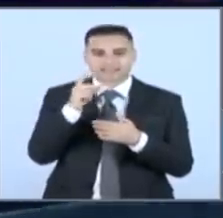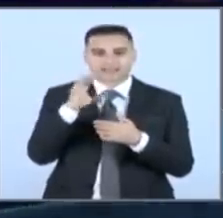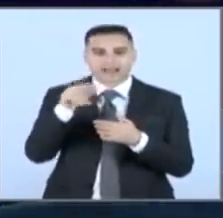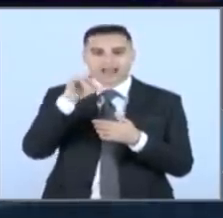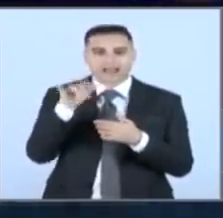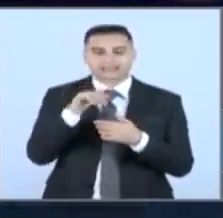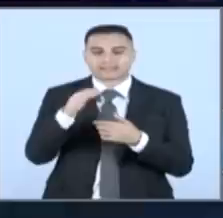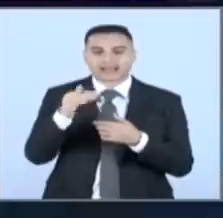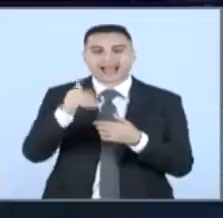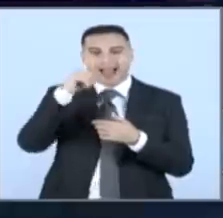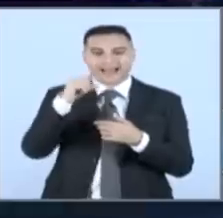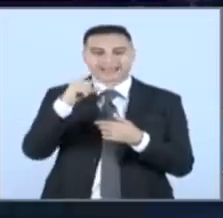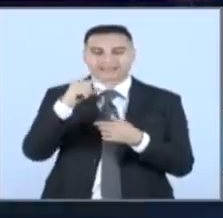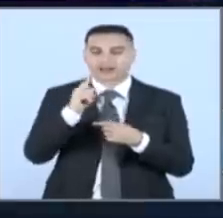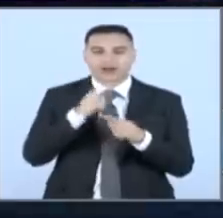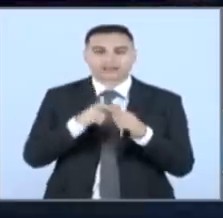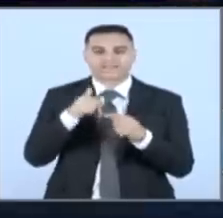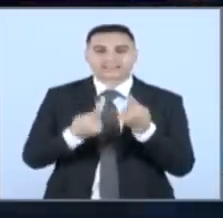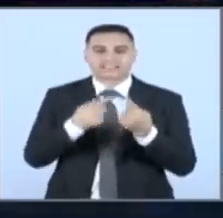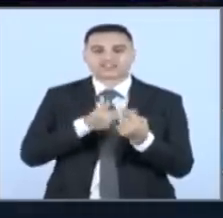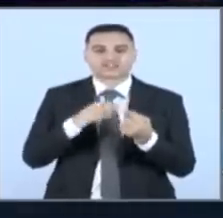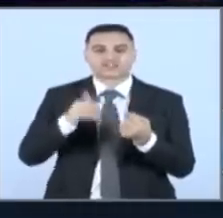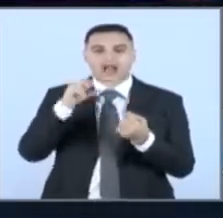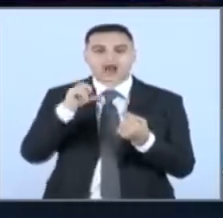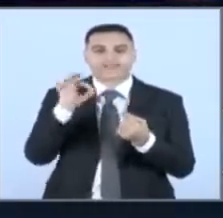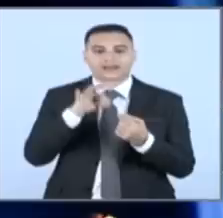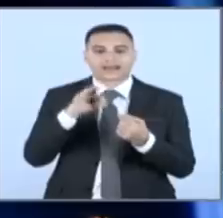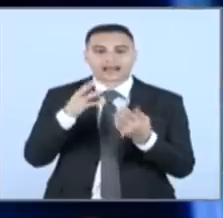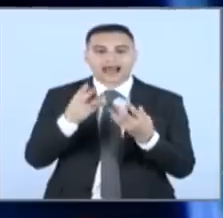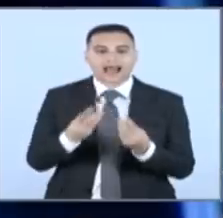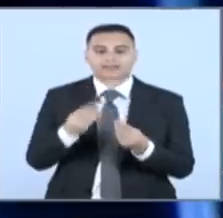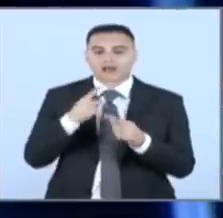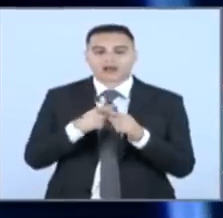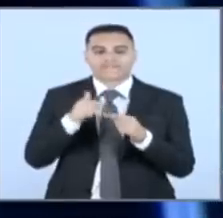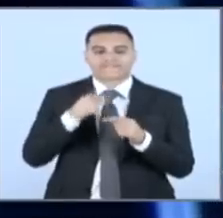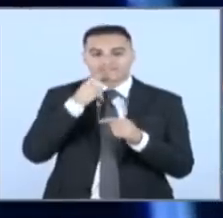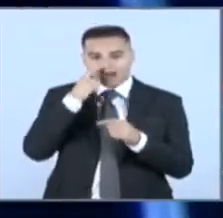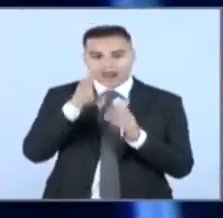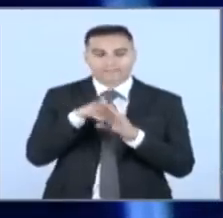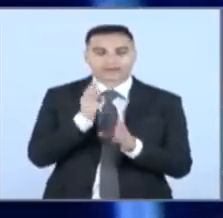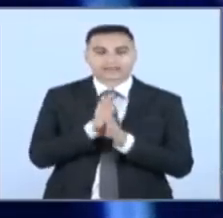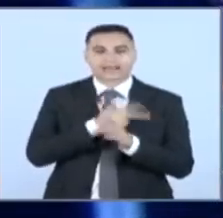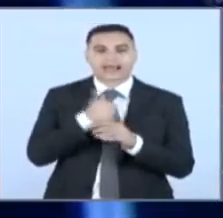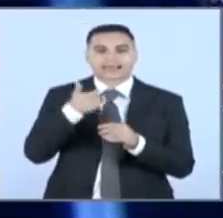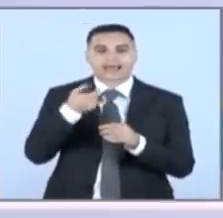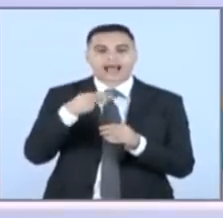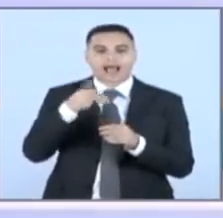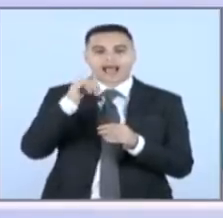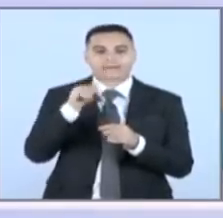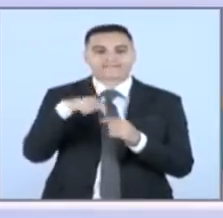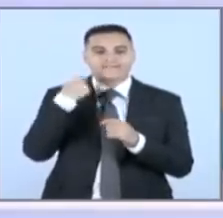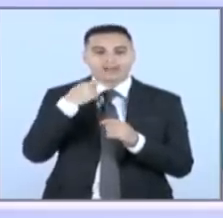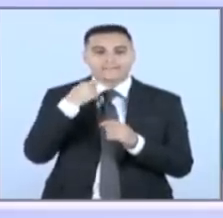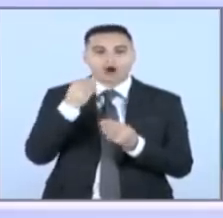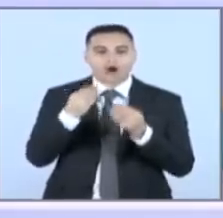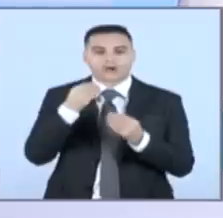خالد بن الوليد. غلط. في أي محيط تقع جزيرة جاوة؟ الهادي. غلط. فنانة قامت بدور إنعام في فيلم الأراجوز،